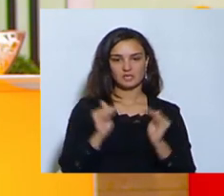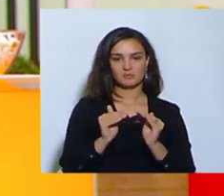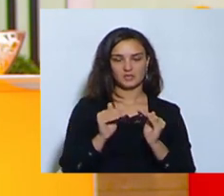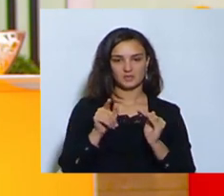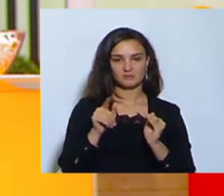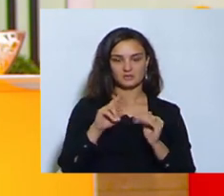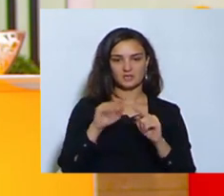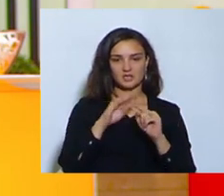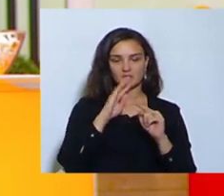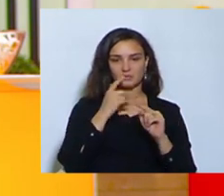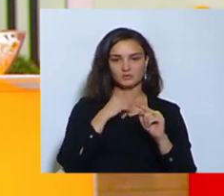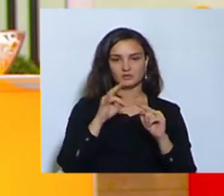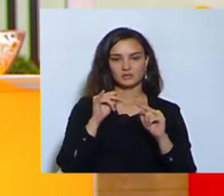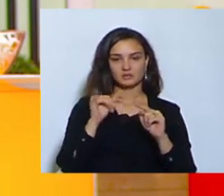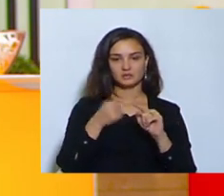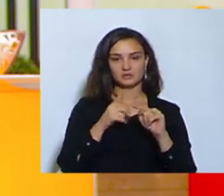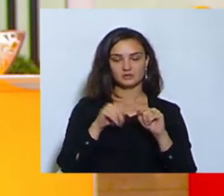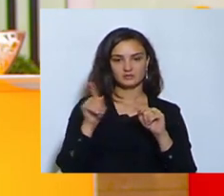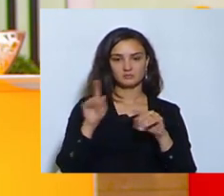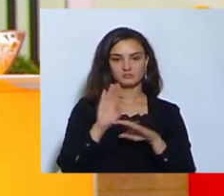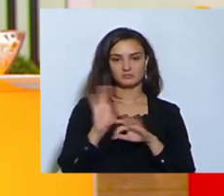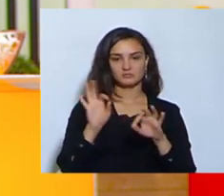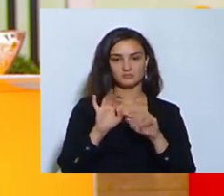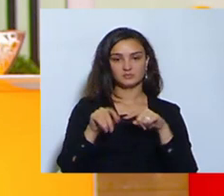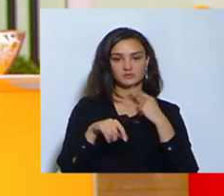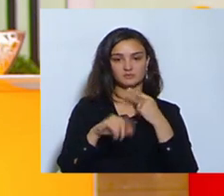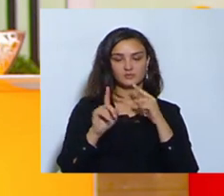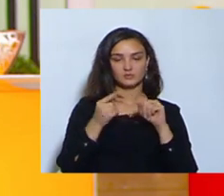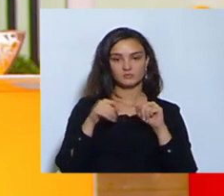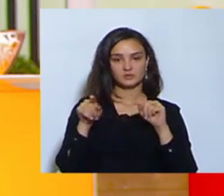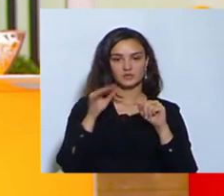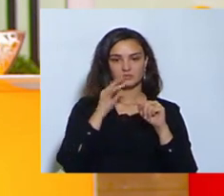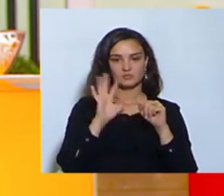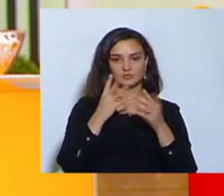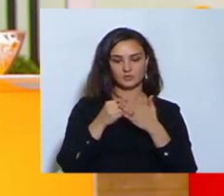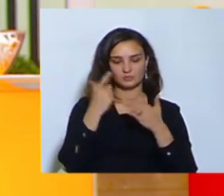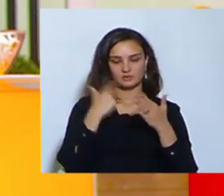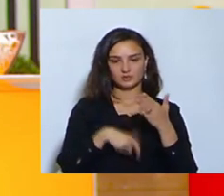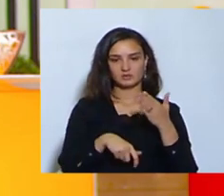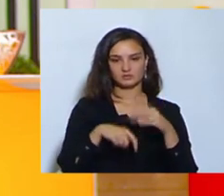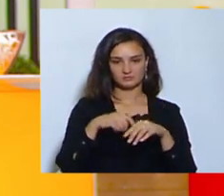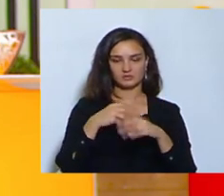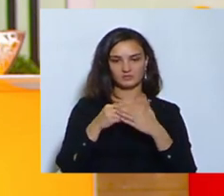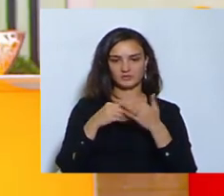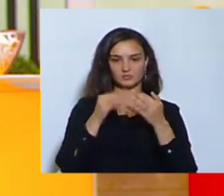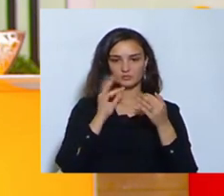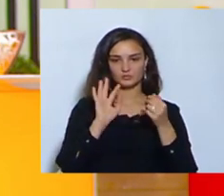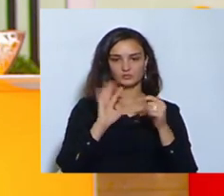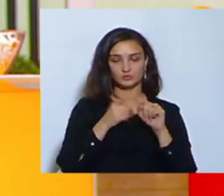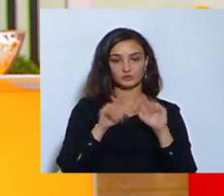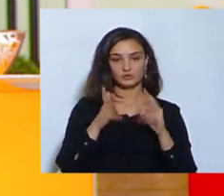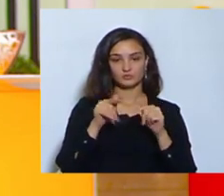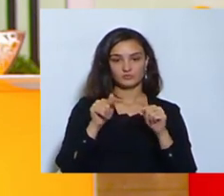იამ. თუმცა ქალბატონმა ნათიამ ბრძანა ასევე რომ მათ არ მოსწონთ საკუთარი გარეგნობა და საკუთარი თავი. აი